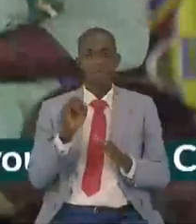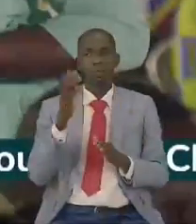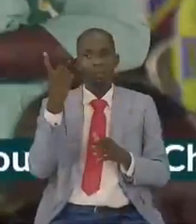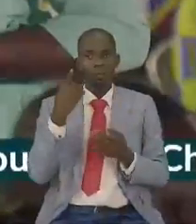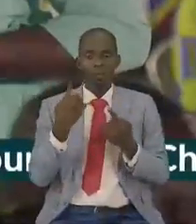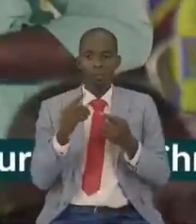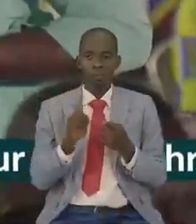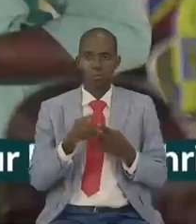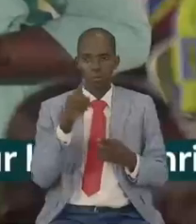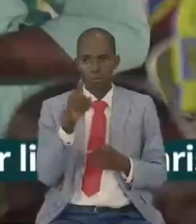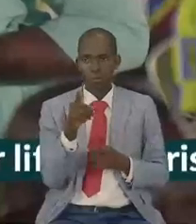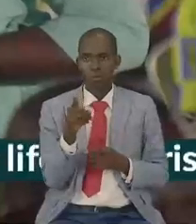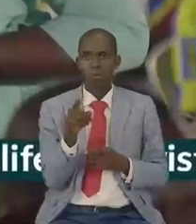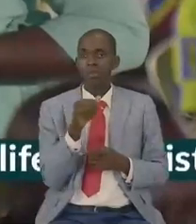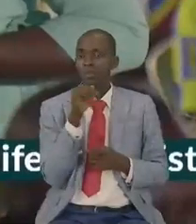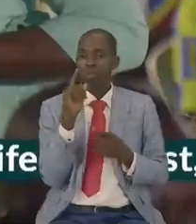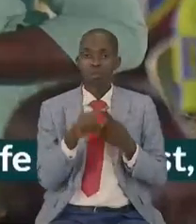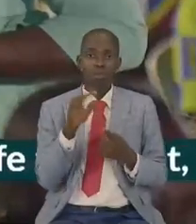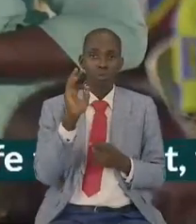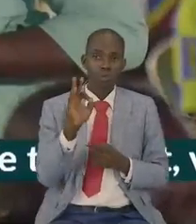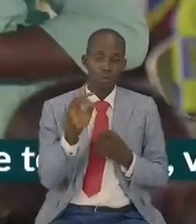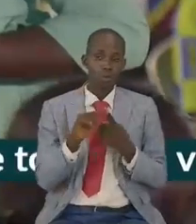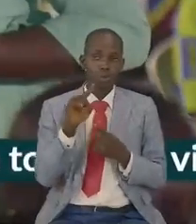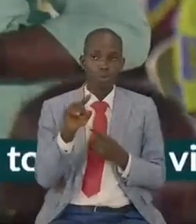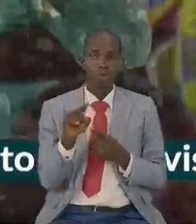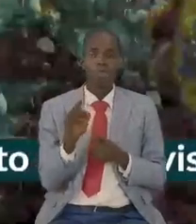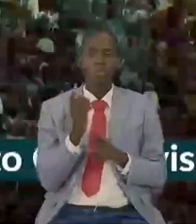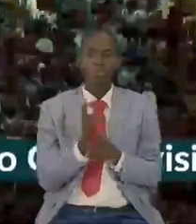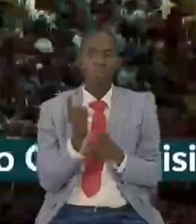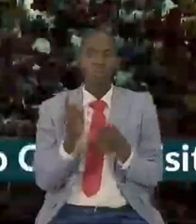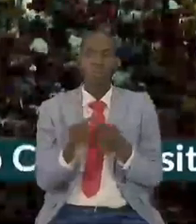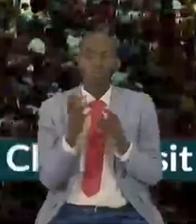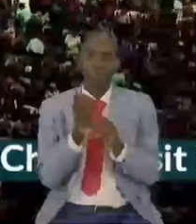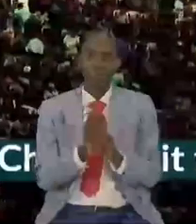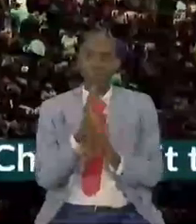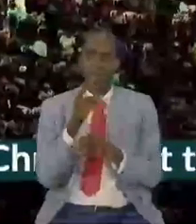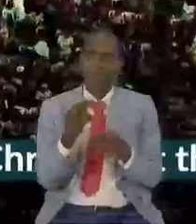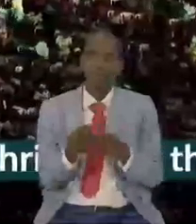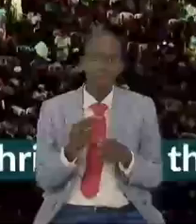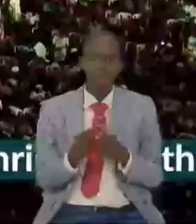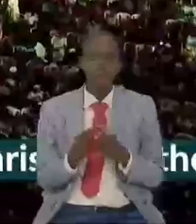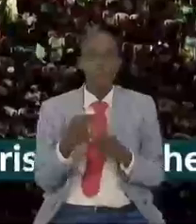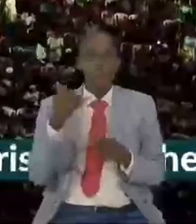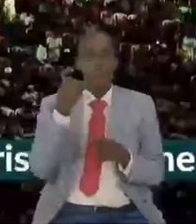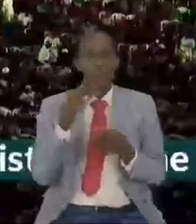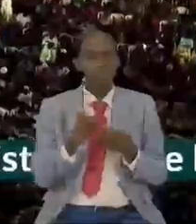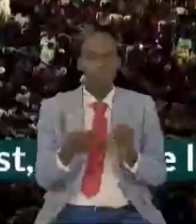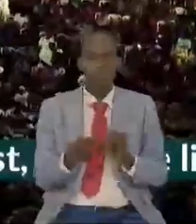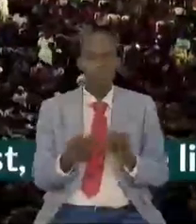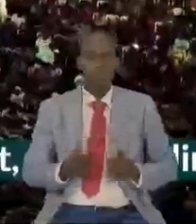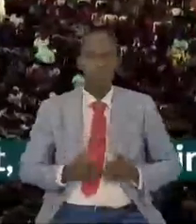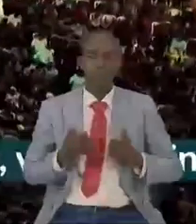C'est le moment de nous occuper des nouveaux convertis. N'importe où nous sommes, occupons-nous rapidement des nouveaux